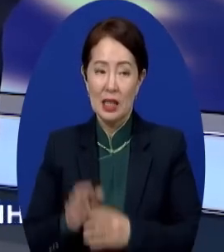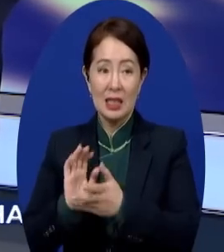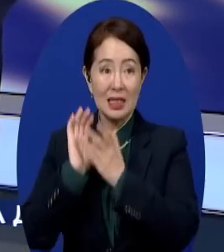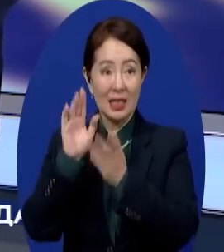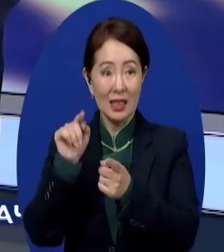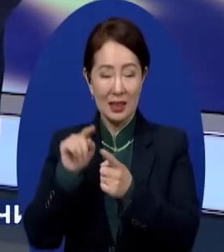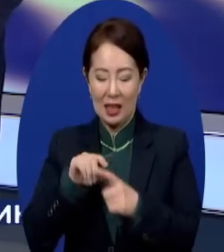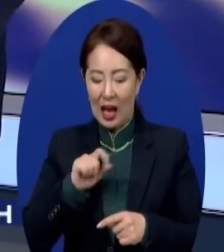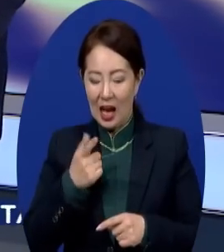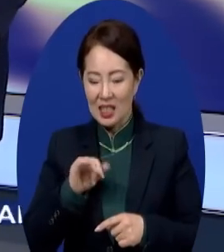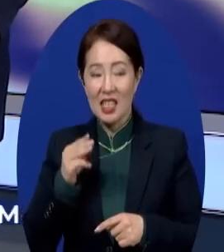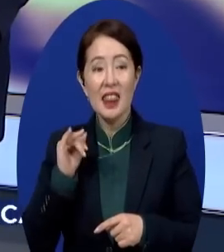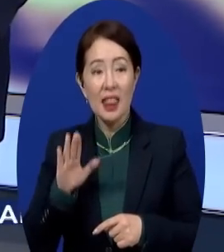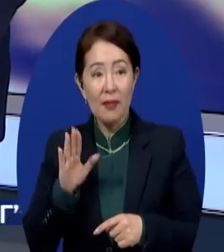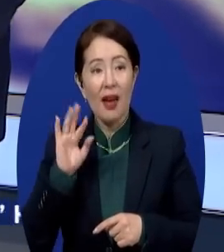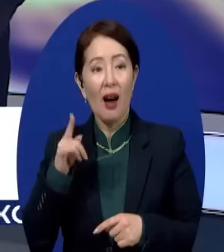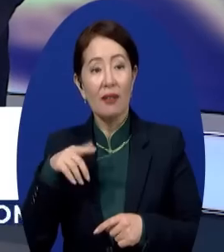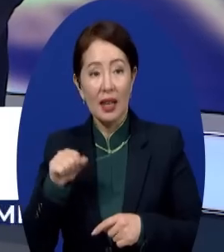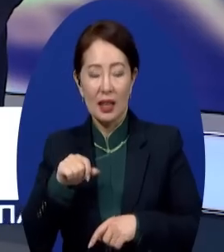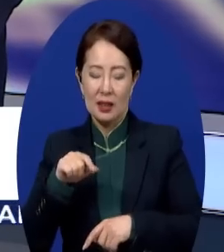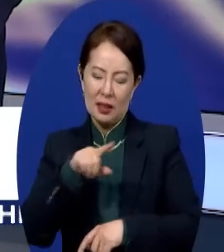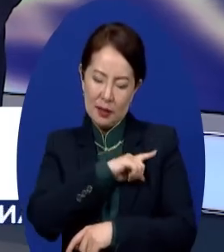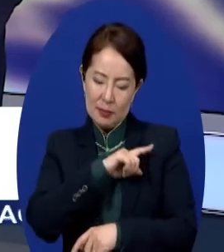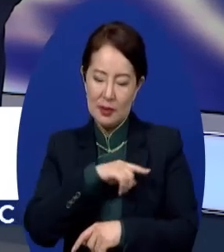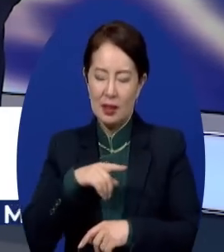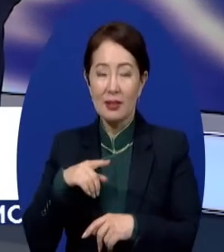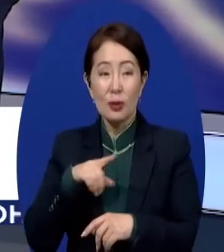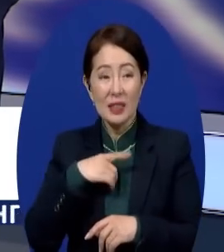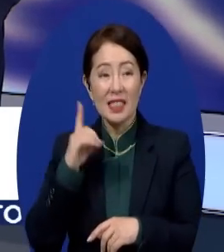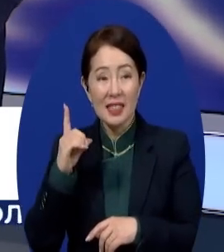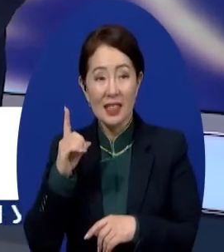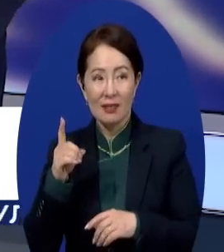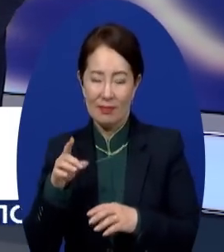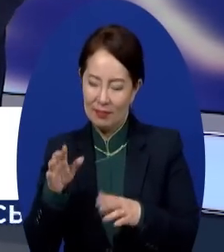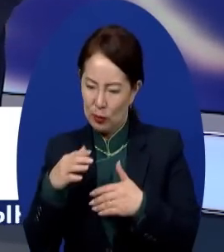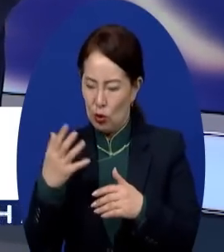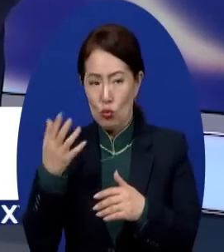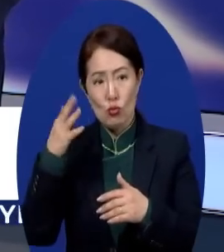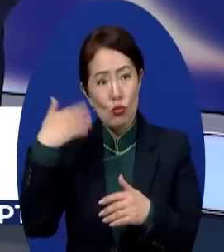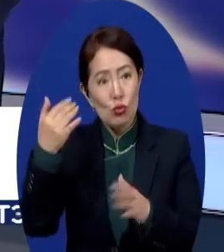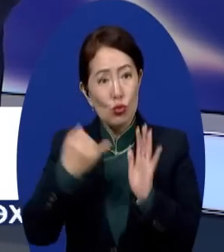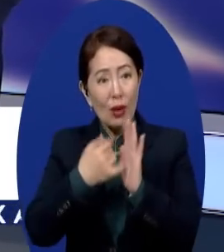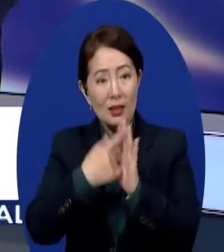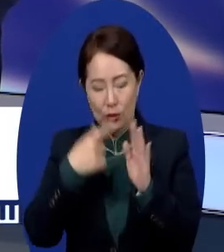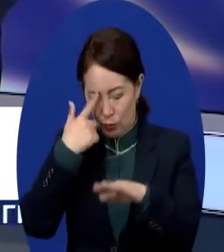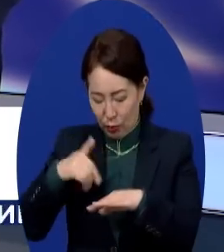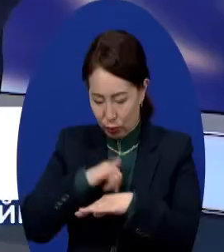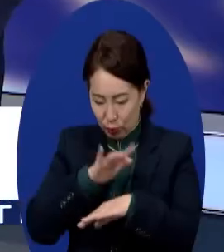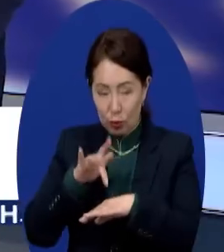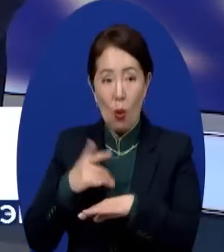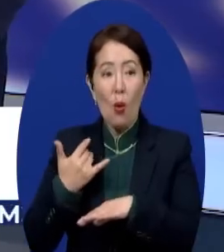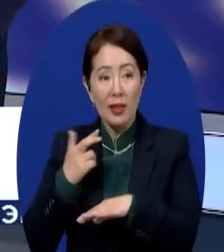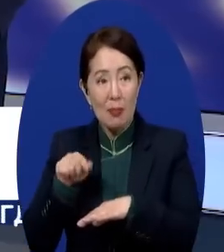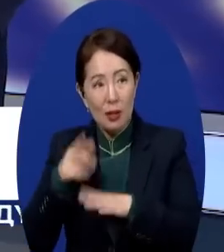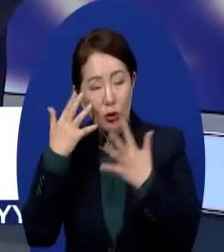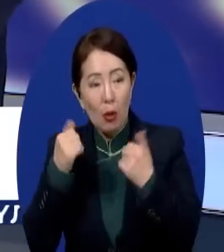бөмбөгийн АС ТВ аврагчлуулах тэмцээний үрдсэн шатны эдийн засгийн тоглолтууд ирэх 6-р сард Монгол Улсын нийслэл Улаанбаатар хотноо зохион байгуулагдах хуваарьтай